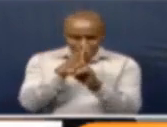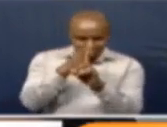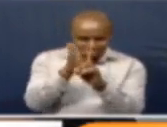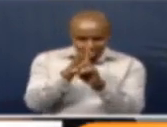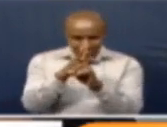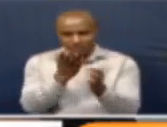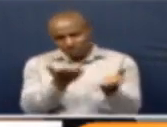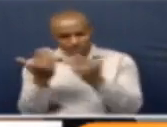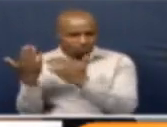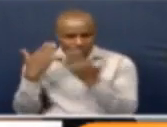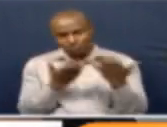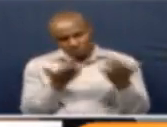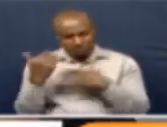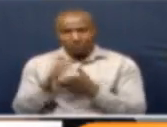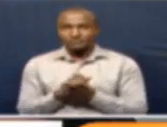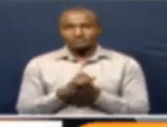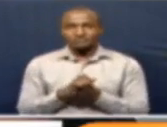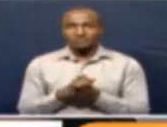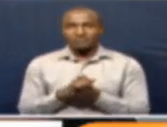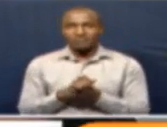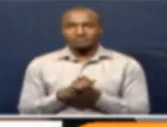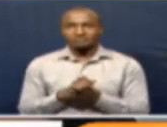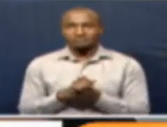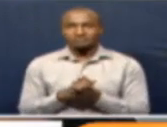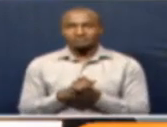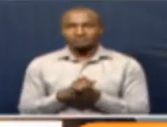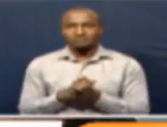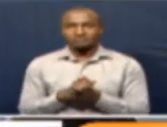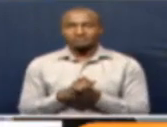twende nikusaidie uoge, wewe ndo kumsaidie kuoga.